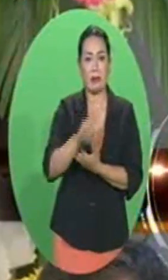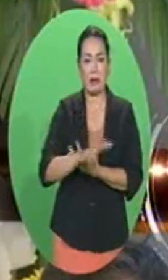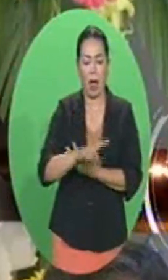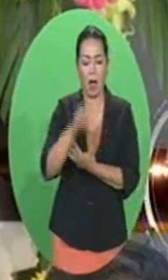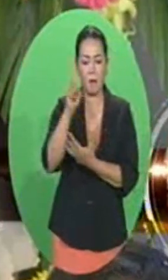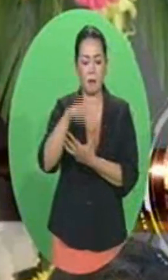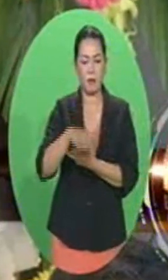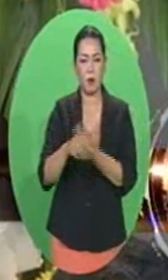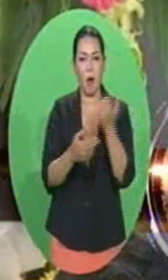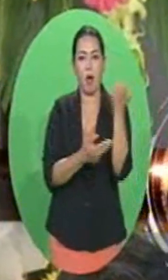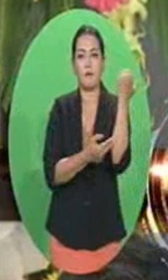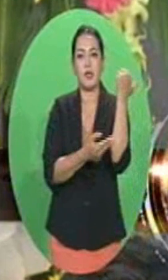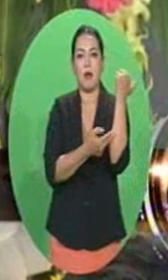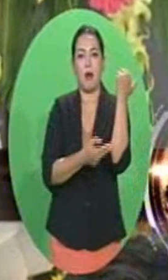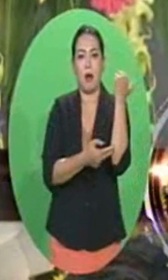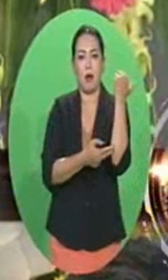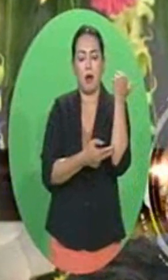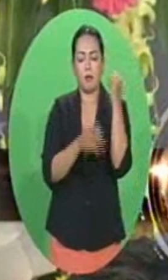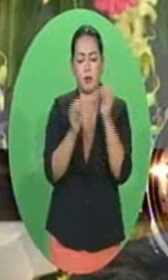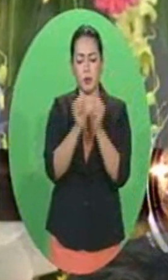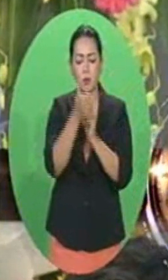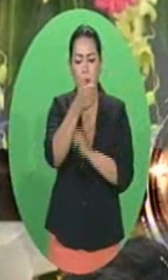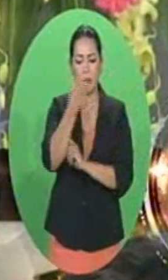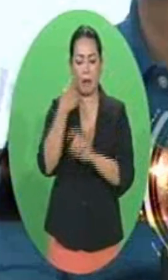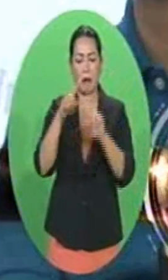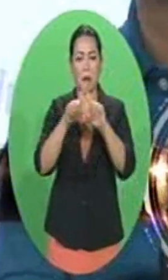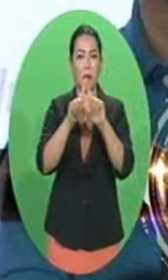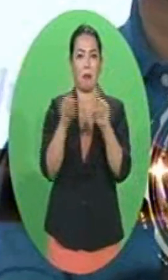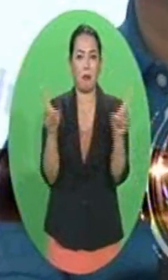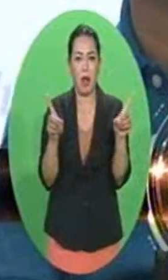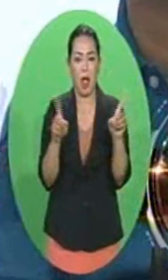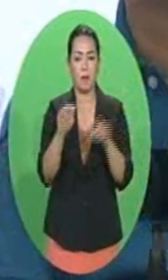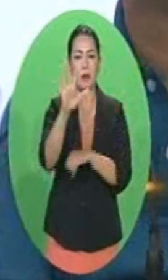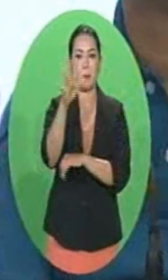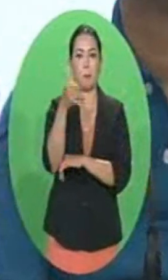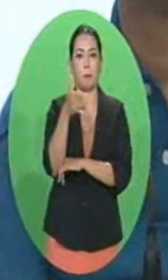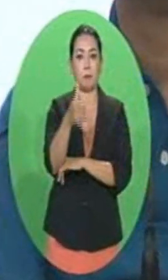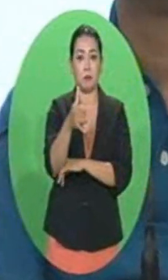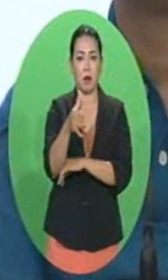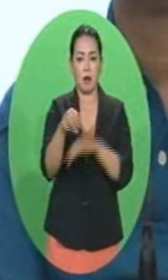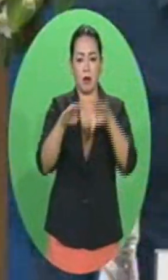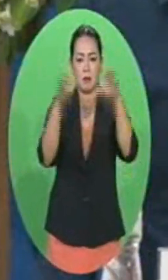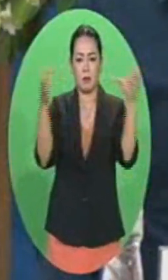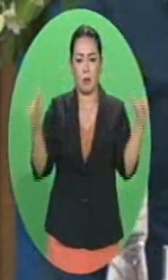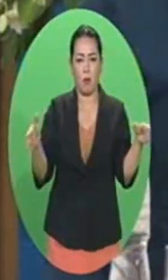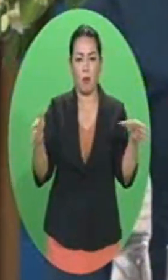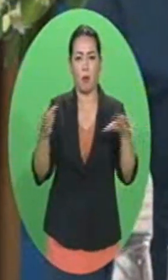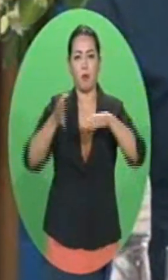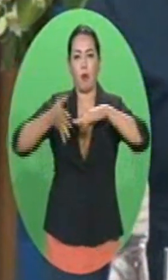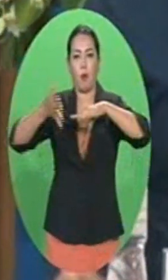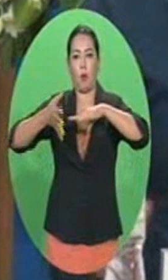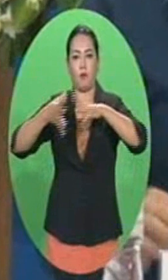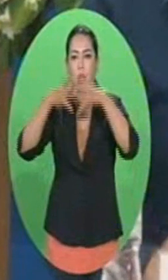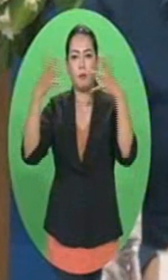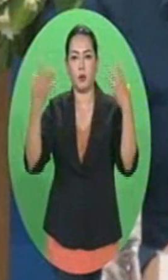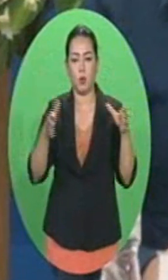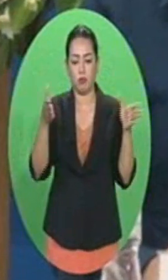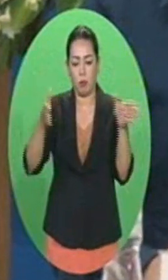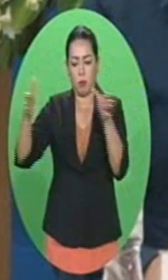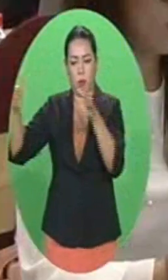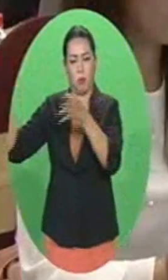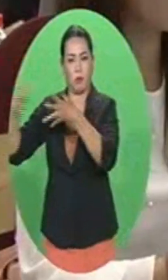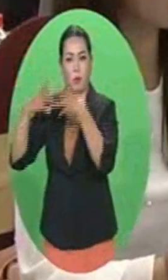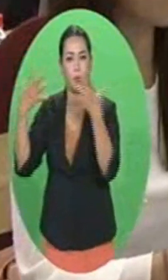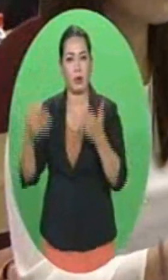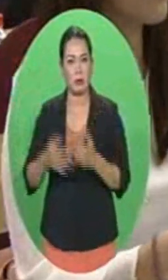không ai nhận ở thành phố Hồ Chí Minh xuất phát từ những điểm không hợp lý trong quy định hiện hành, phản ứng đột ngột của cơ quan hải quan và chi phí lưu